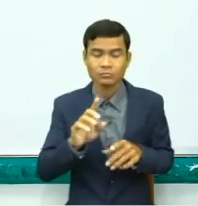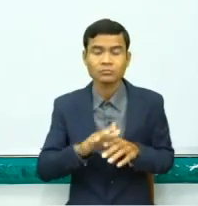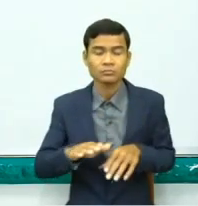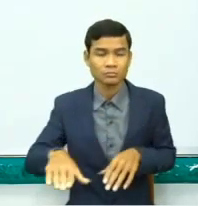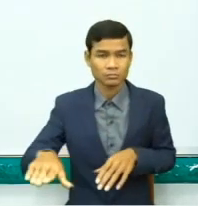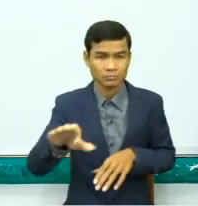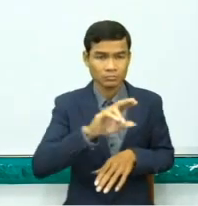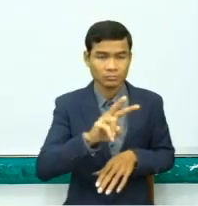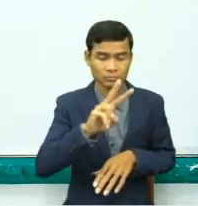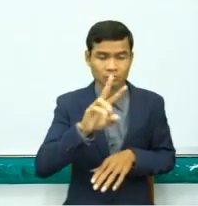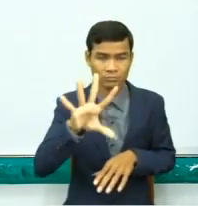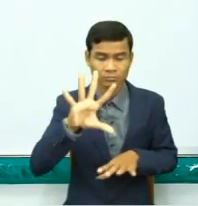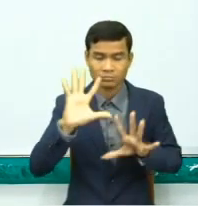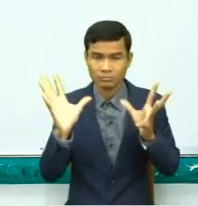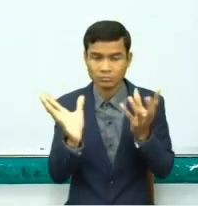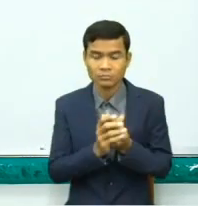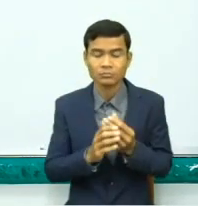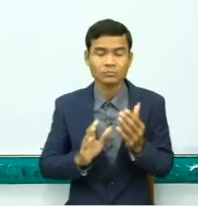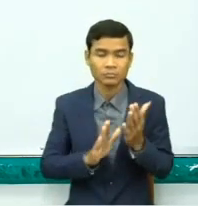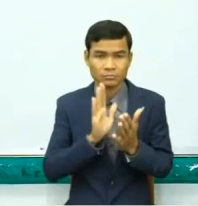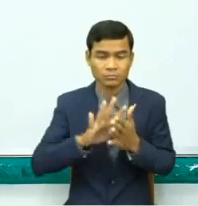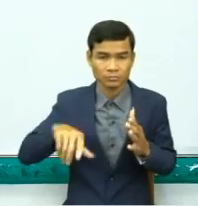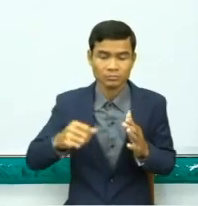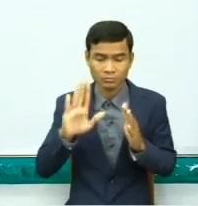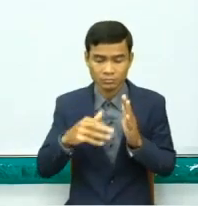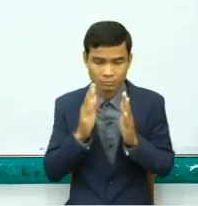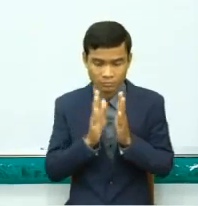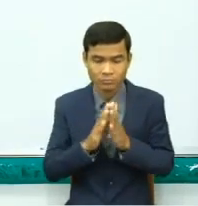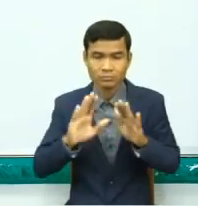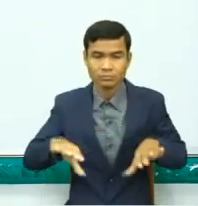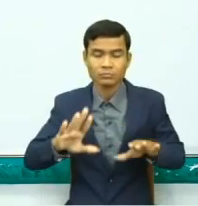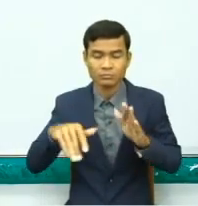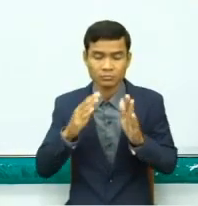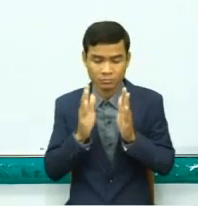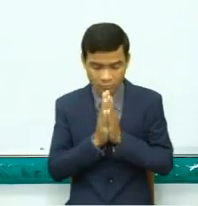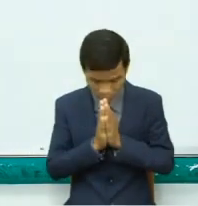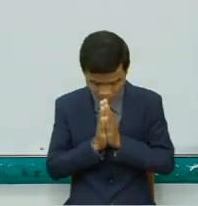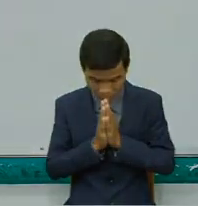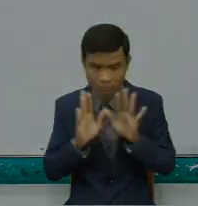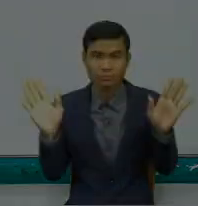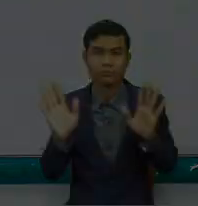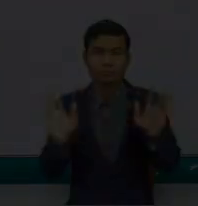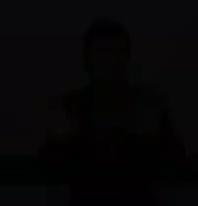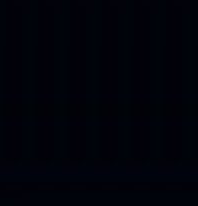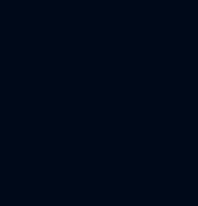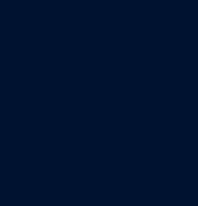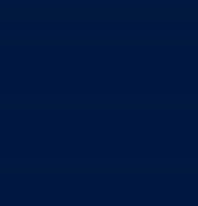tu tiên một phây pram khát cọng. Chà ọ con thằng ạc nế. Chà này cử xông chùm rếp lìa.